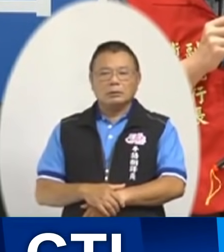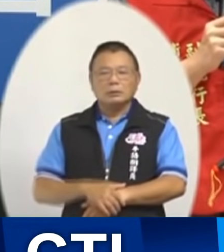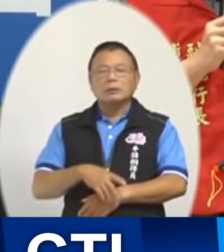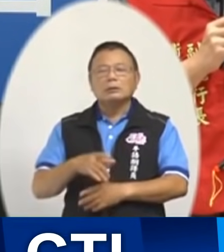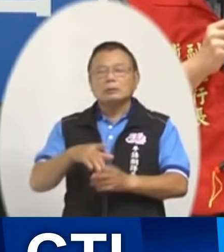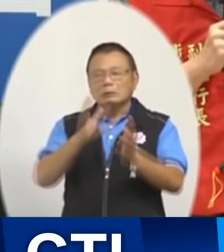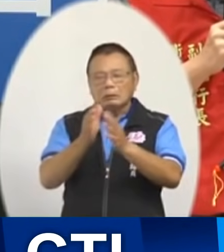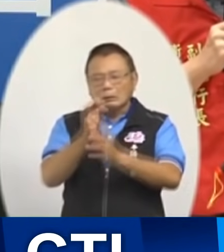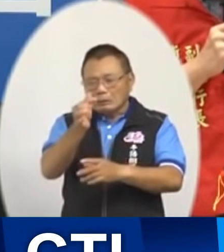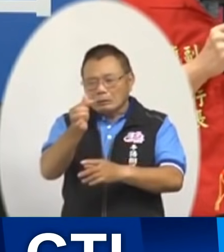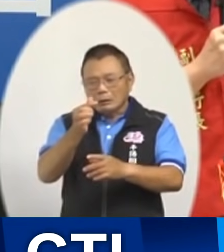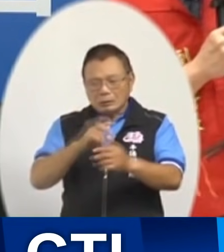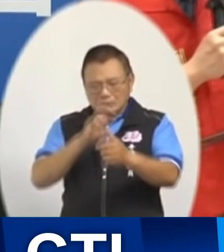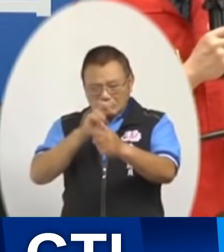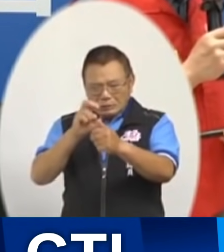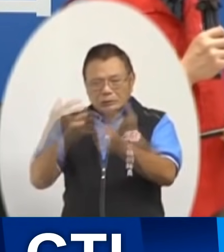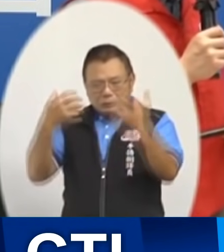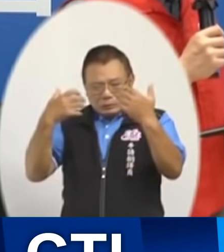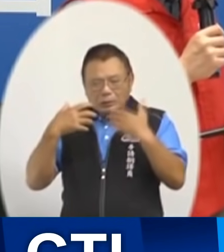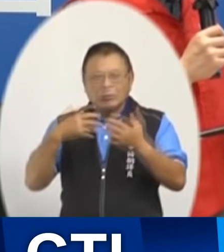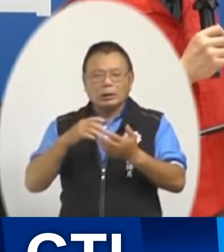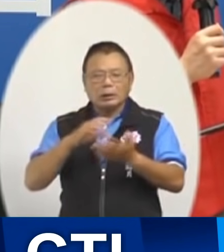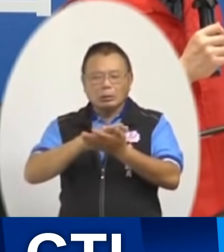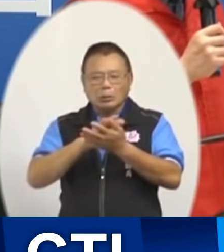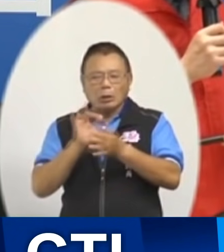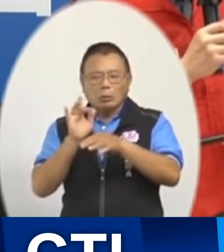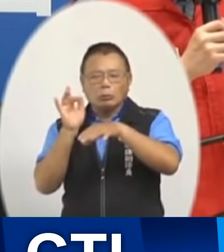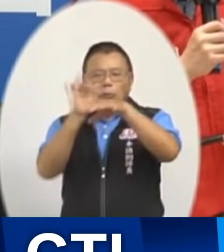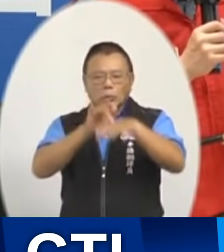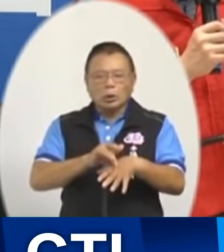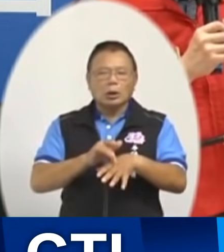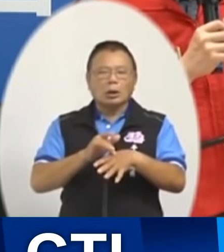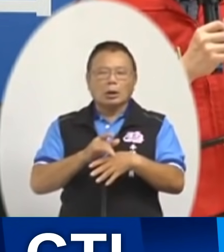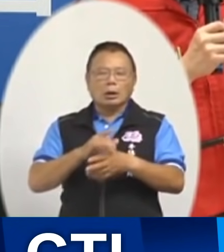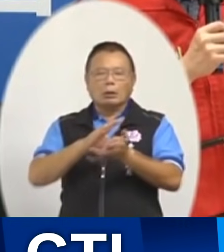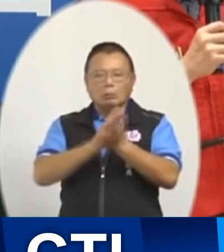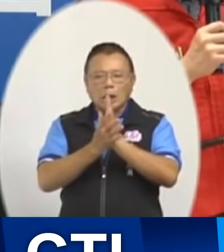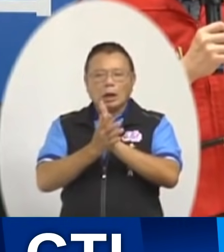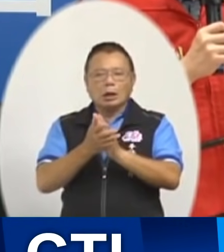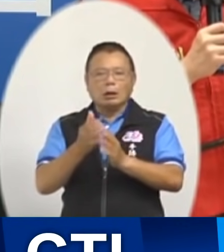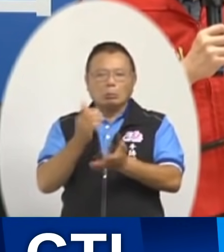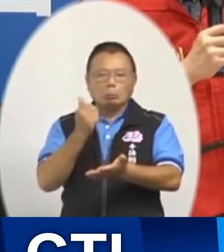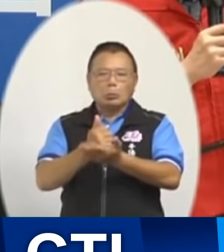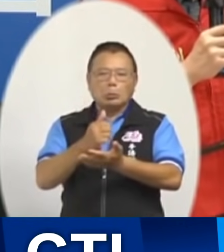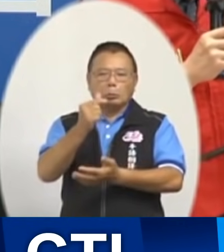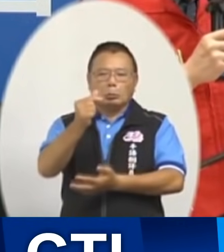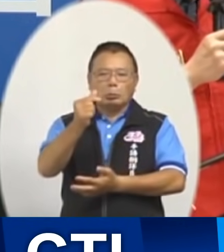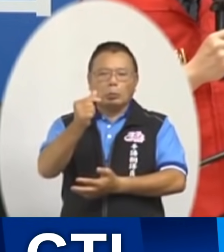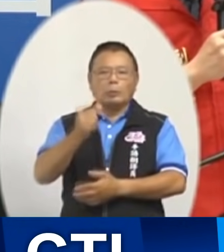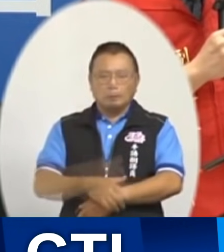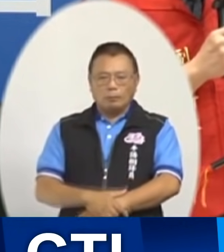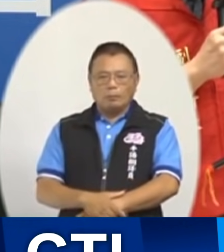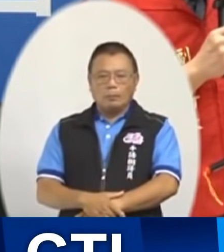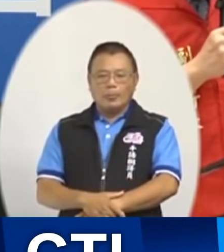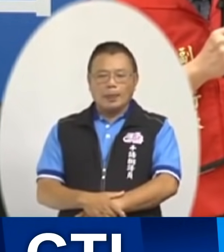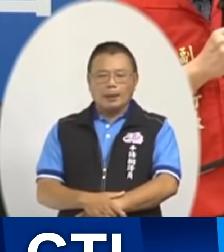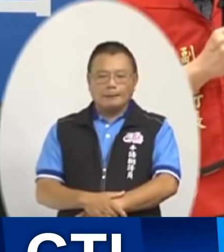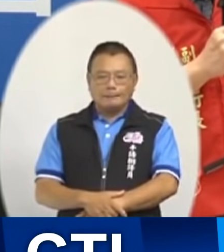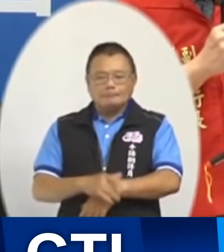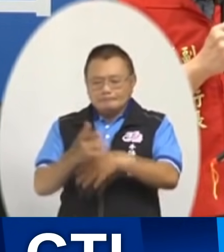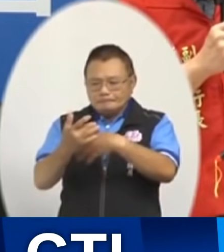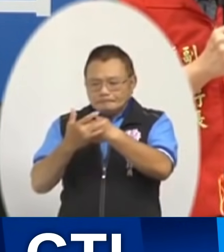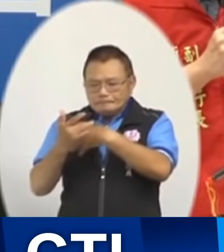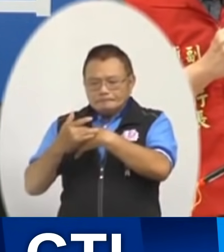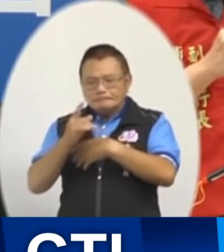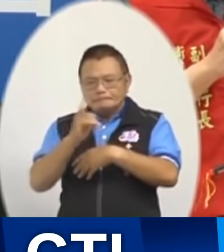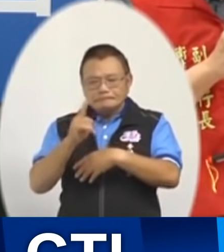COVID-19 的确诊个案，那他这个个案验出来这个 CT 值算蛮高的，所以到底是怎么感染